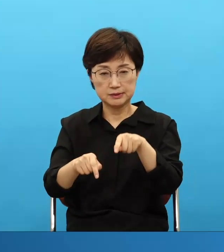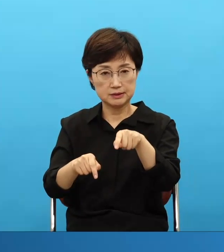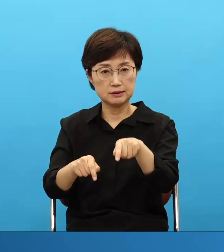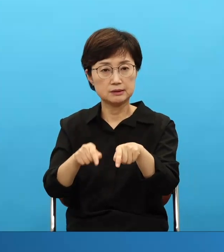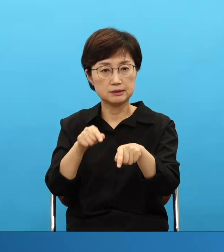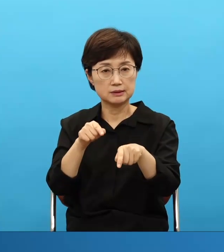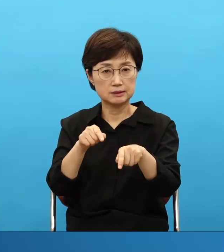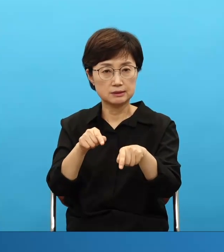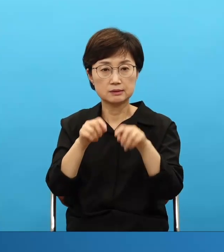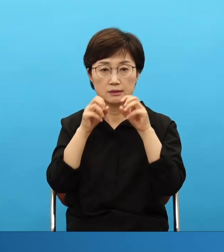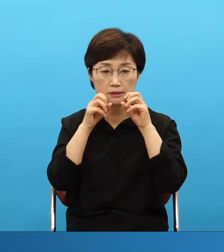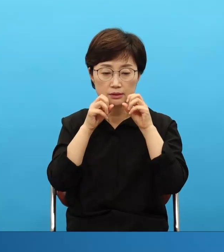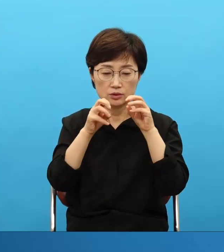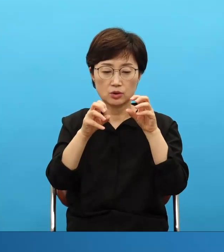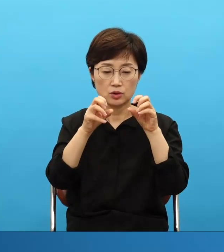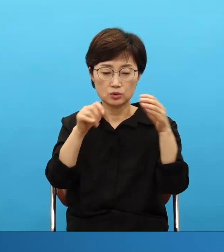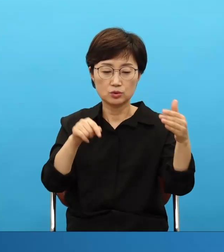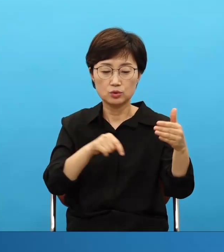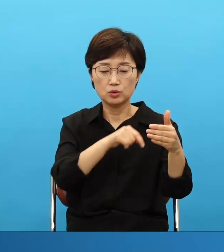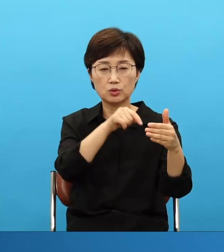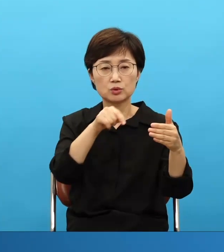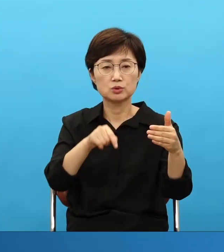거름이 전도